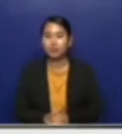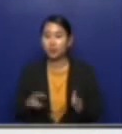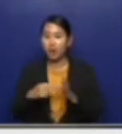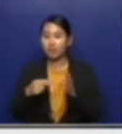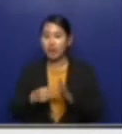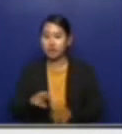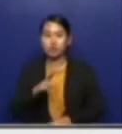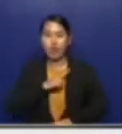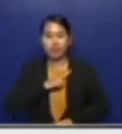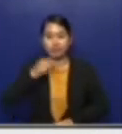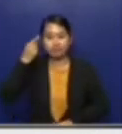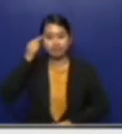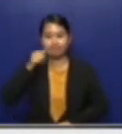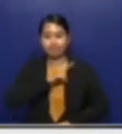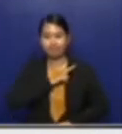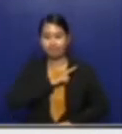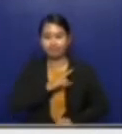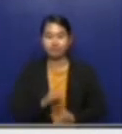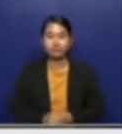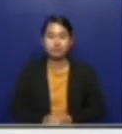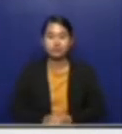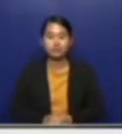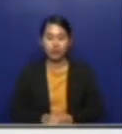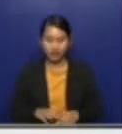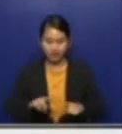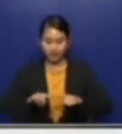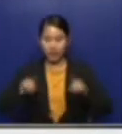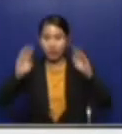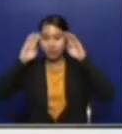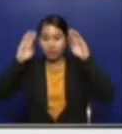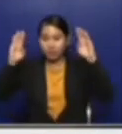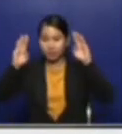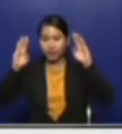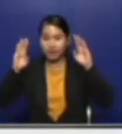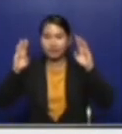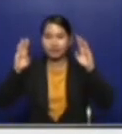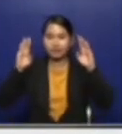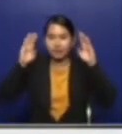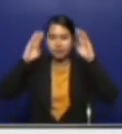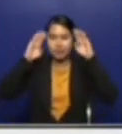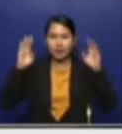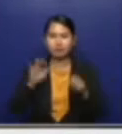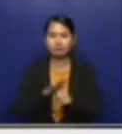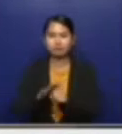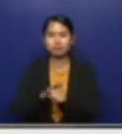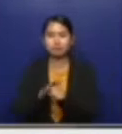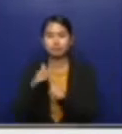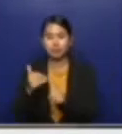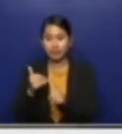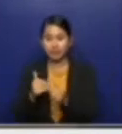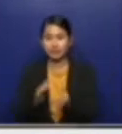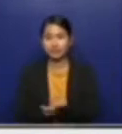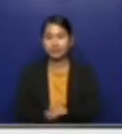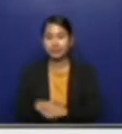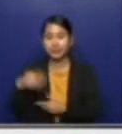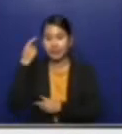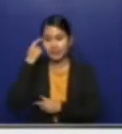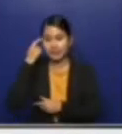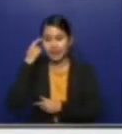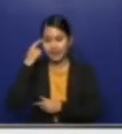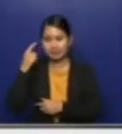สูงแต่ประสบการณ์ยังไม่มากพอความคิดจะออกมาในแนว